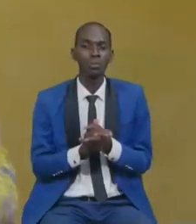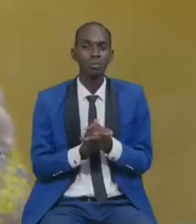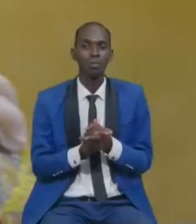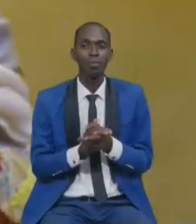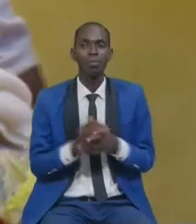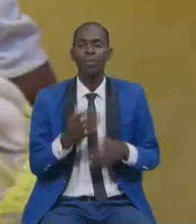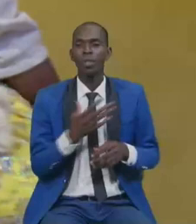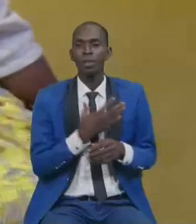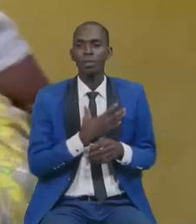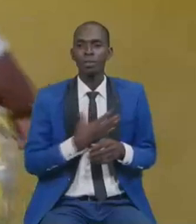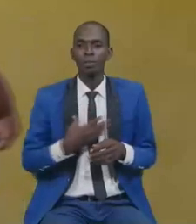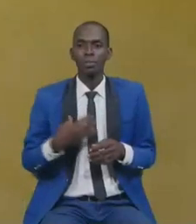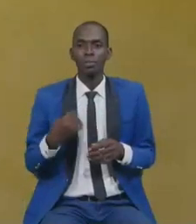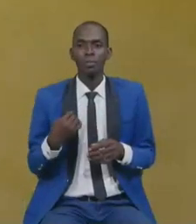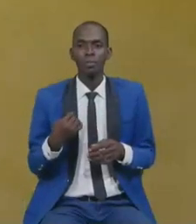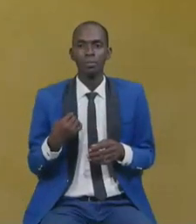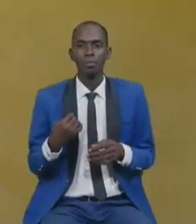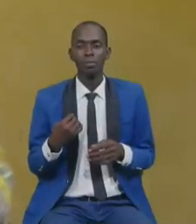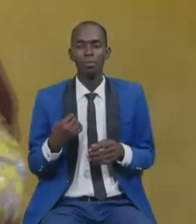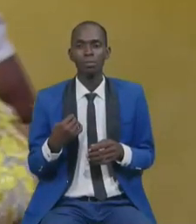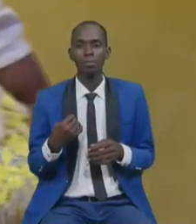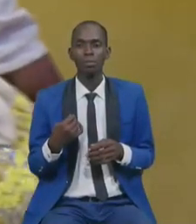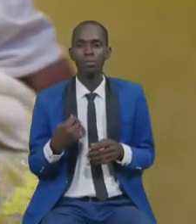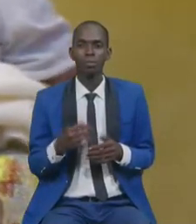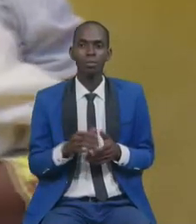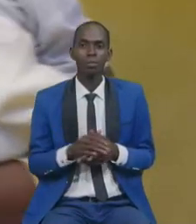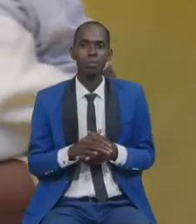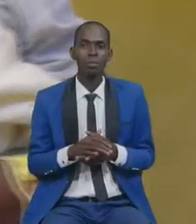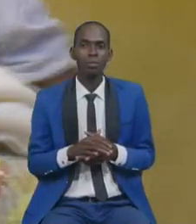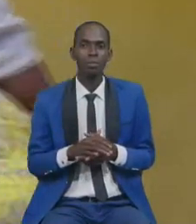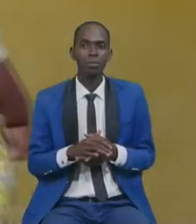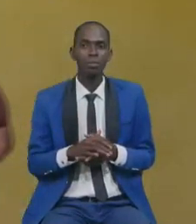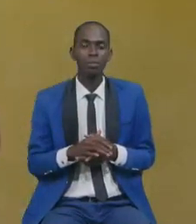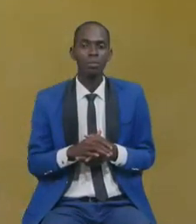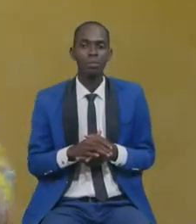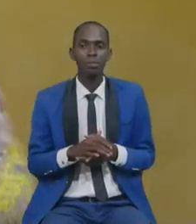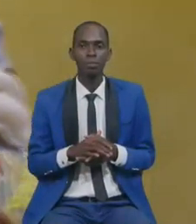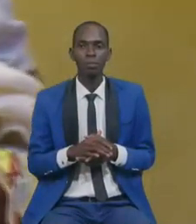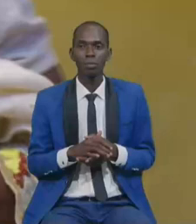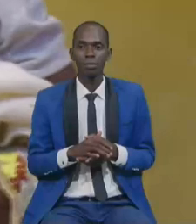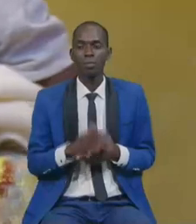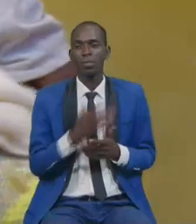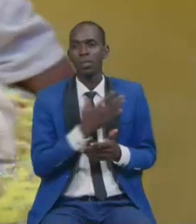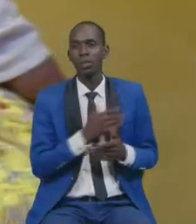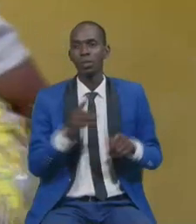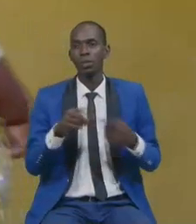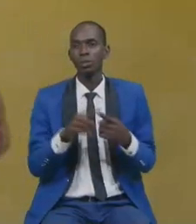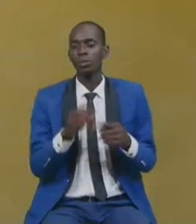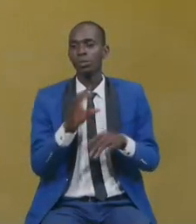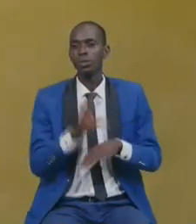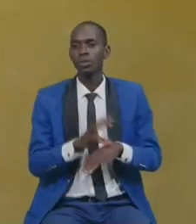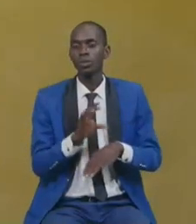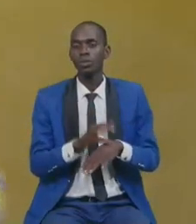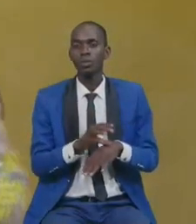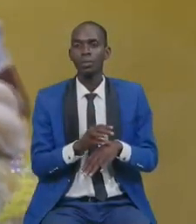lui raconter le rêve. J'ai oublié de lui en parler. On a fait la dévotion ensemble. Nous sommes allés à l'église. Il est allé au bureau.